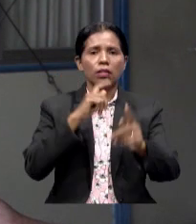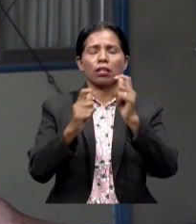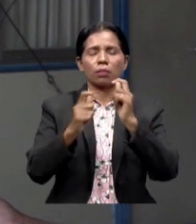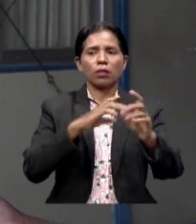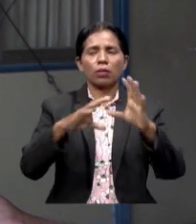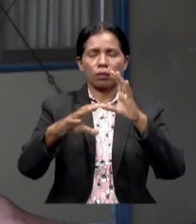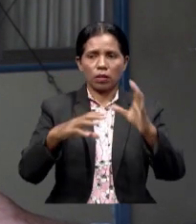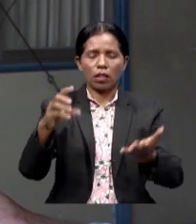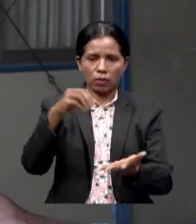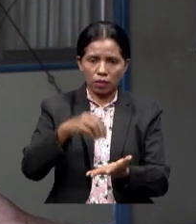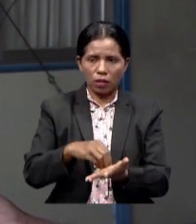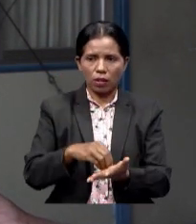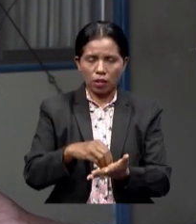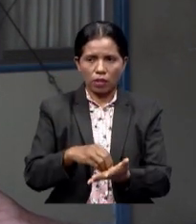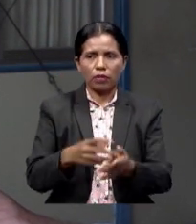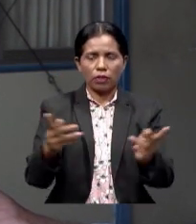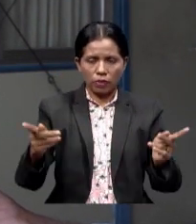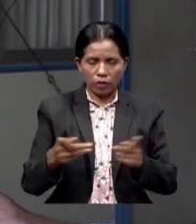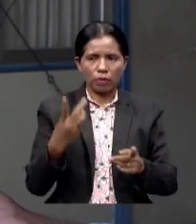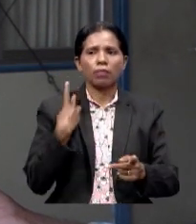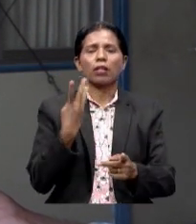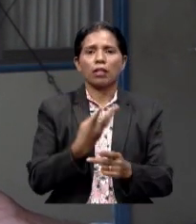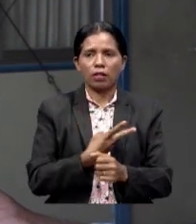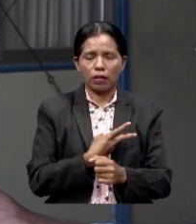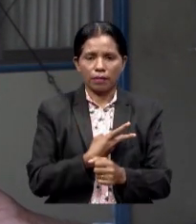tu kria kunisang bae tania.